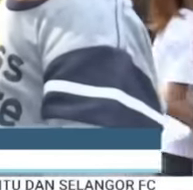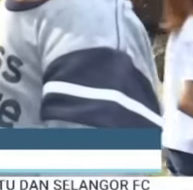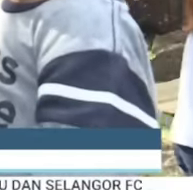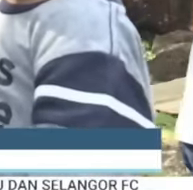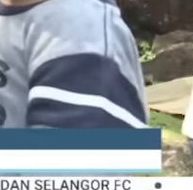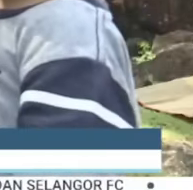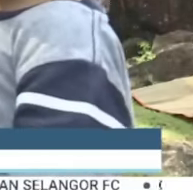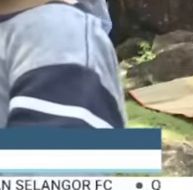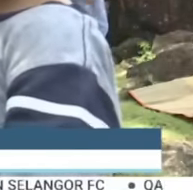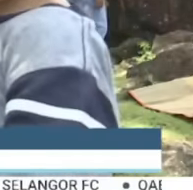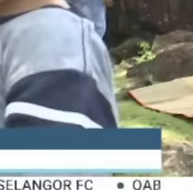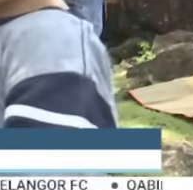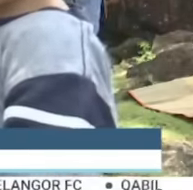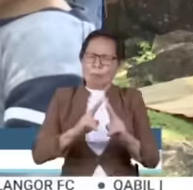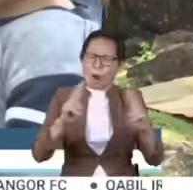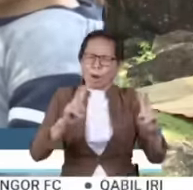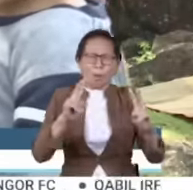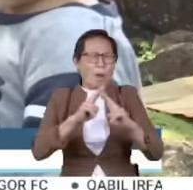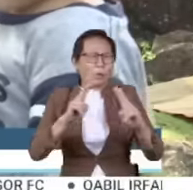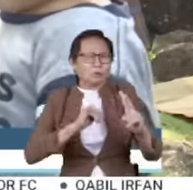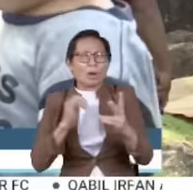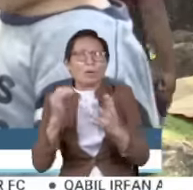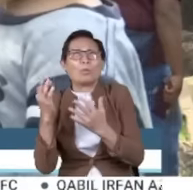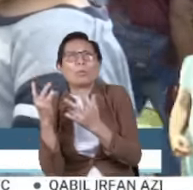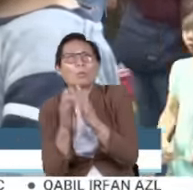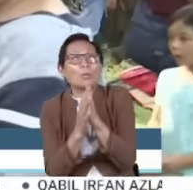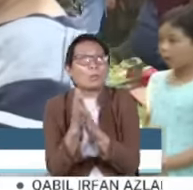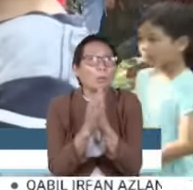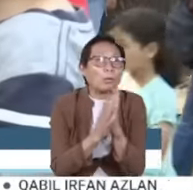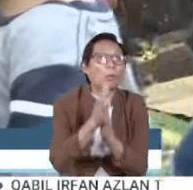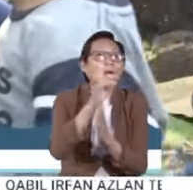dan yang paling saya nanti kan semestinya